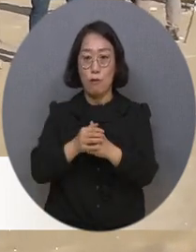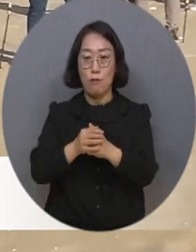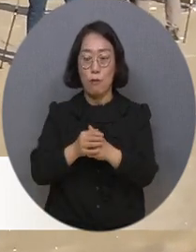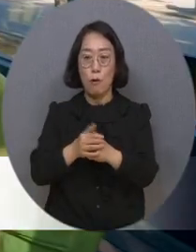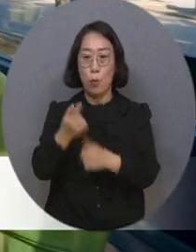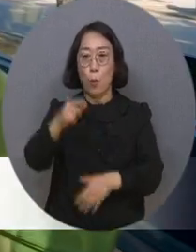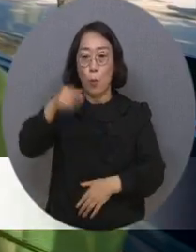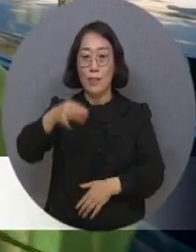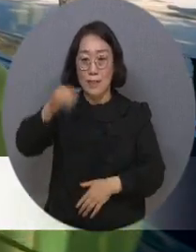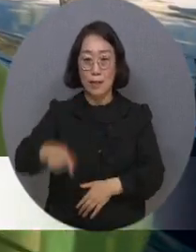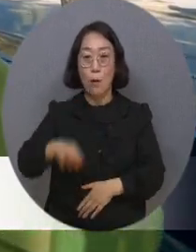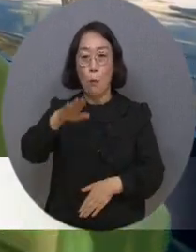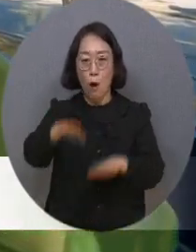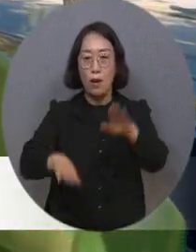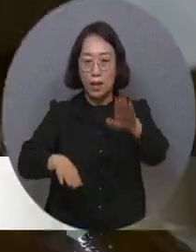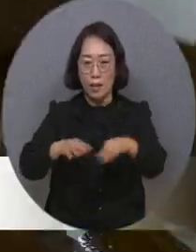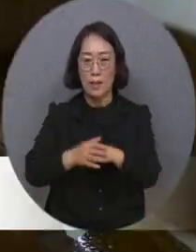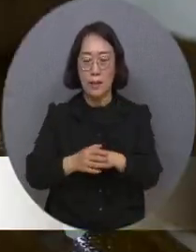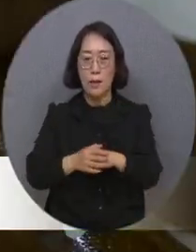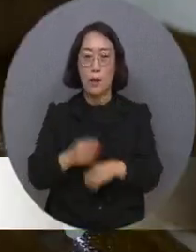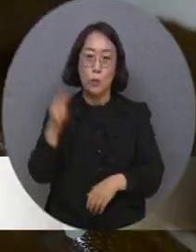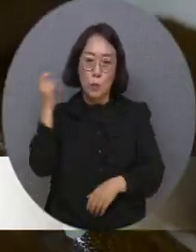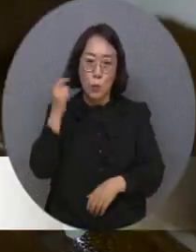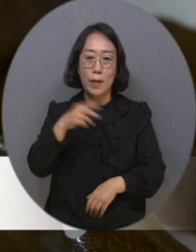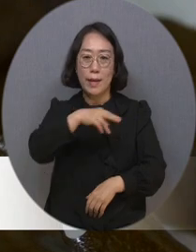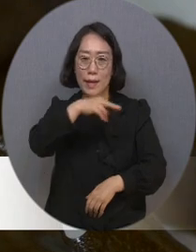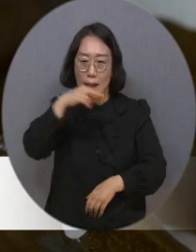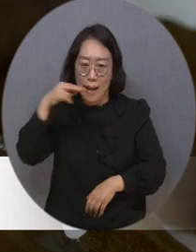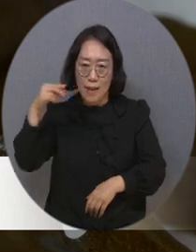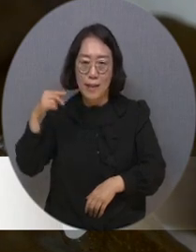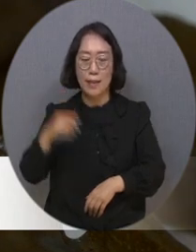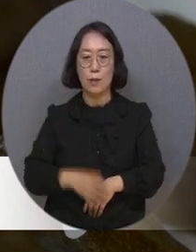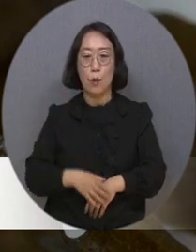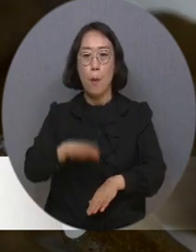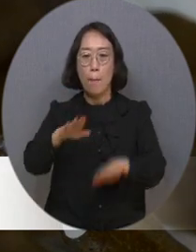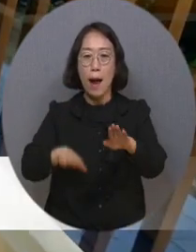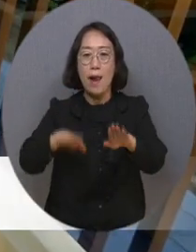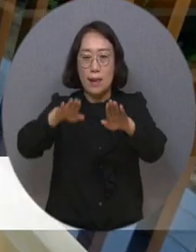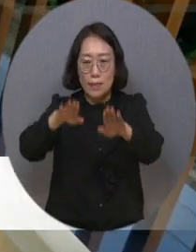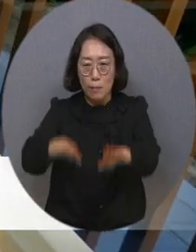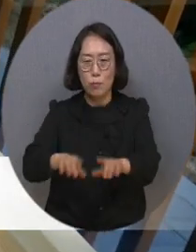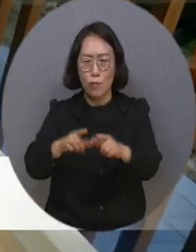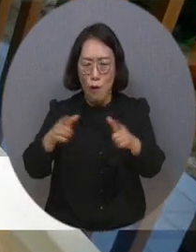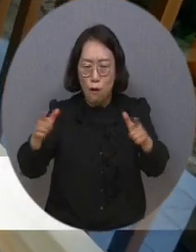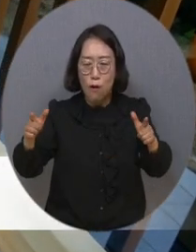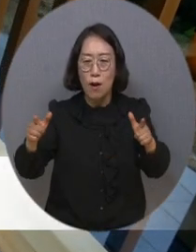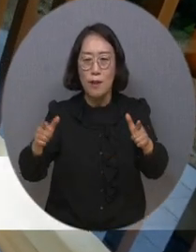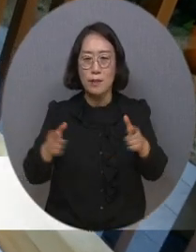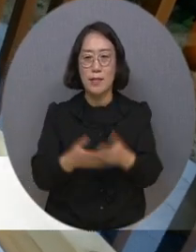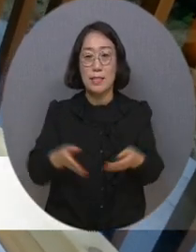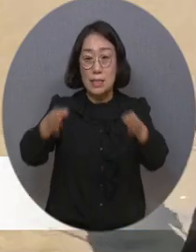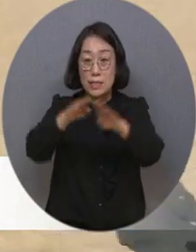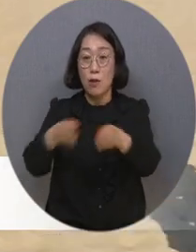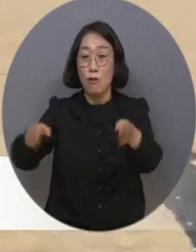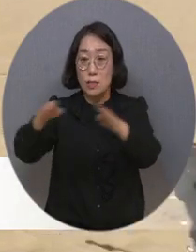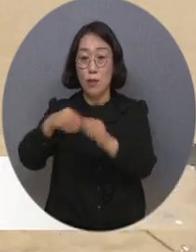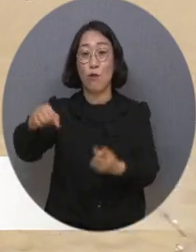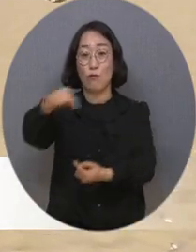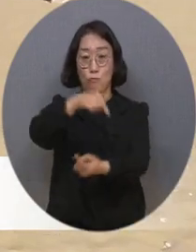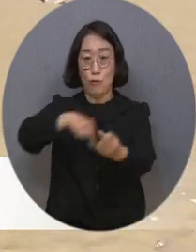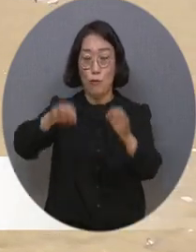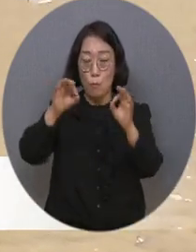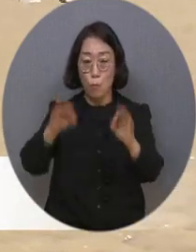워킹 체험과 소리 향기 해조류 족욕 허브 맥반석 등 치우시설도 함께 운영돼